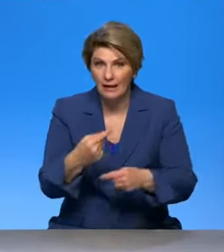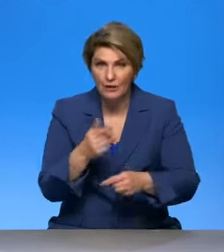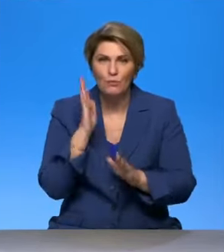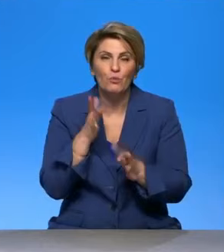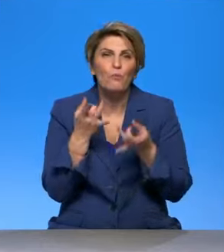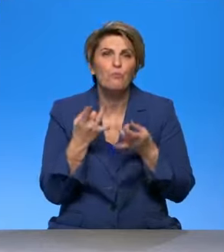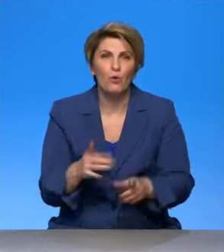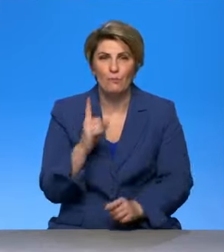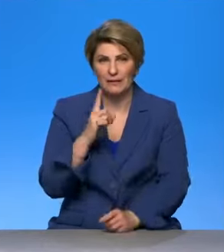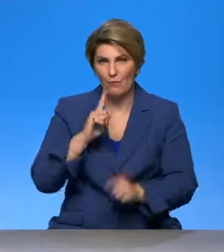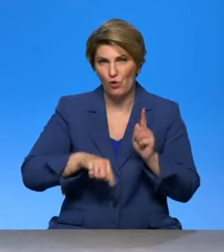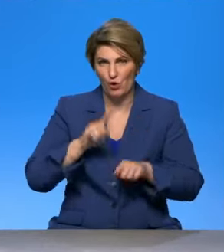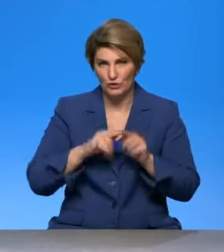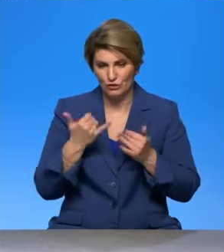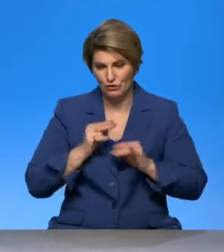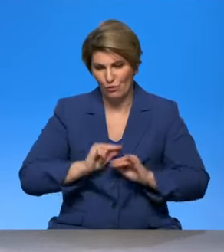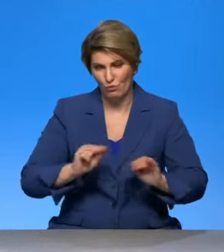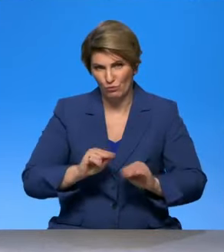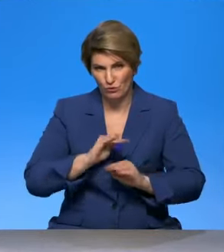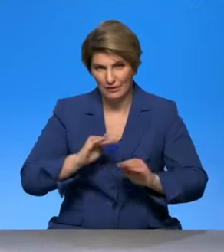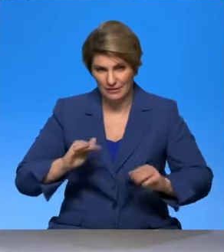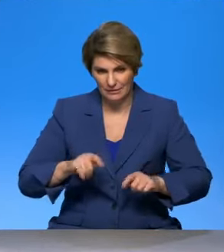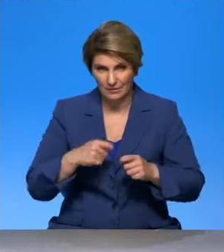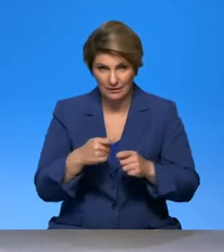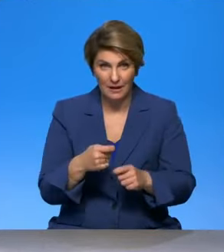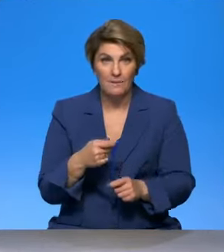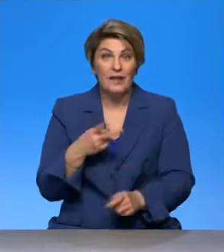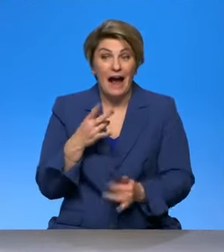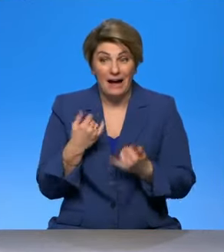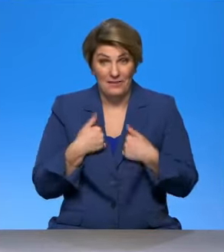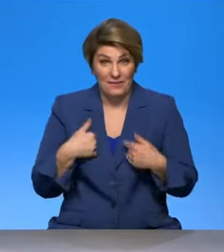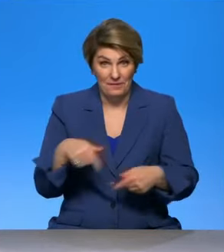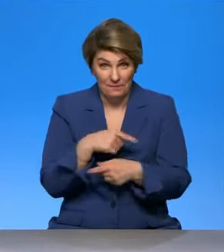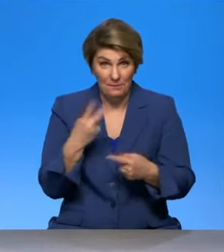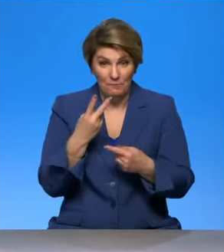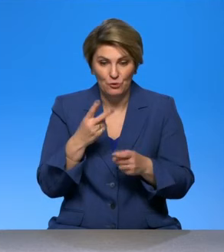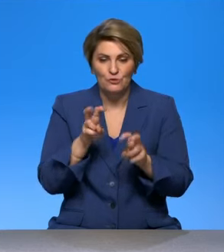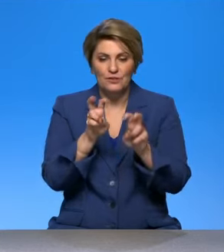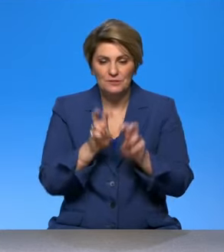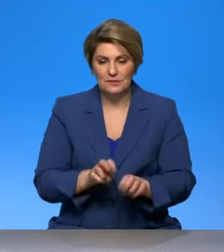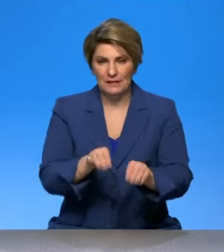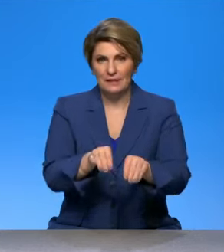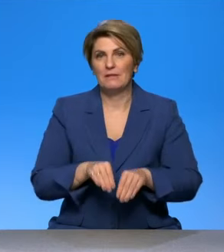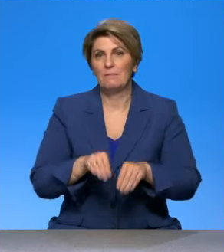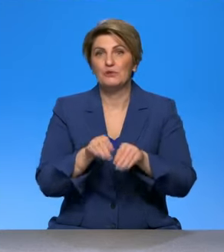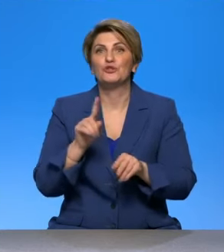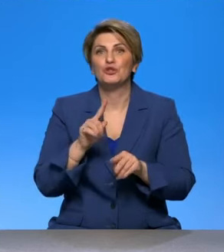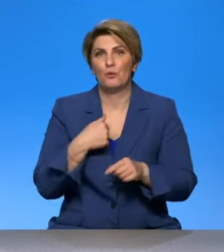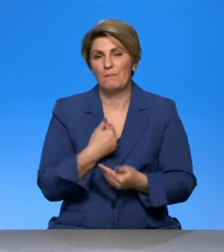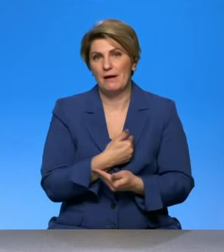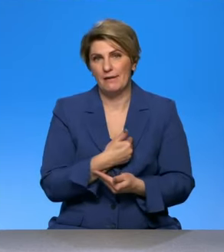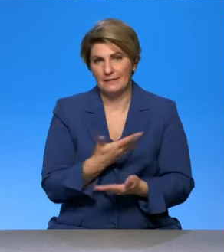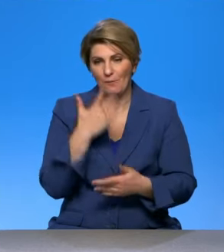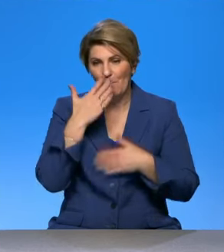Но вот если про нас говорить, то нам надо сесть, задуматься и для себя прописать, что я хочу, каким я хочу. Ну, Алексей Леонидович, вы же понимаете,